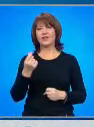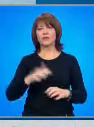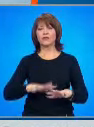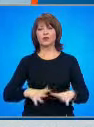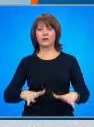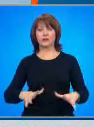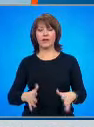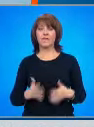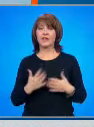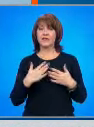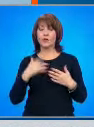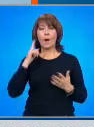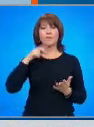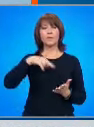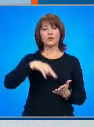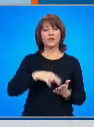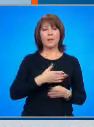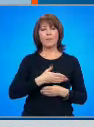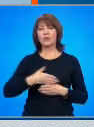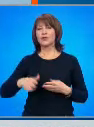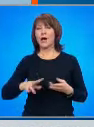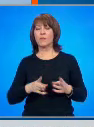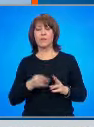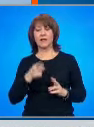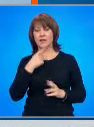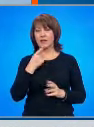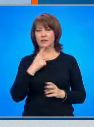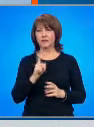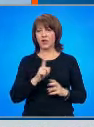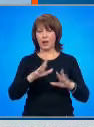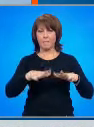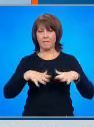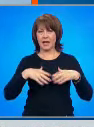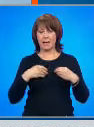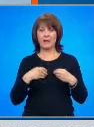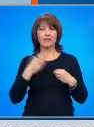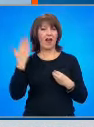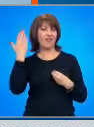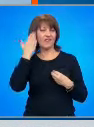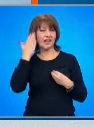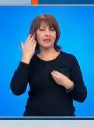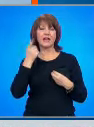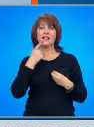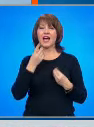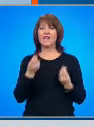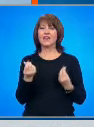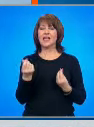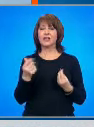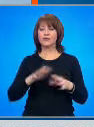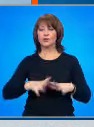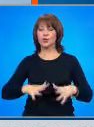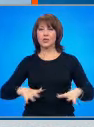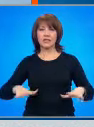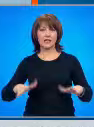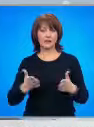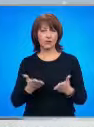болницата. В своя позиция от Продължаваме промяната заявяват, че не приемат вината за финансовото състояние на болницата да бъде вменена на